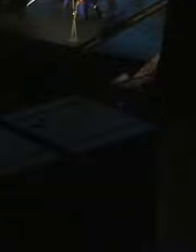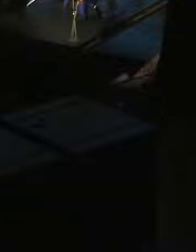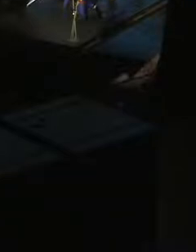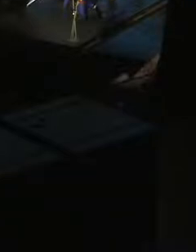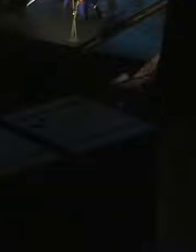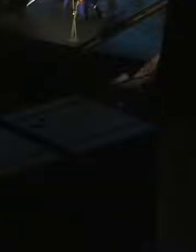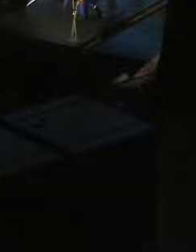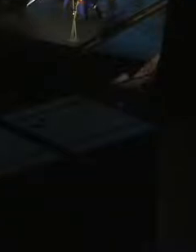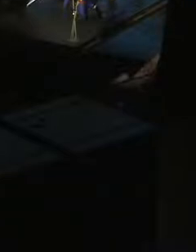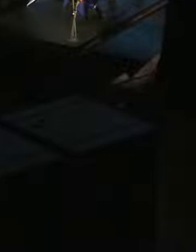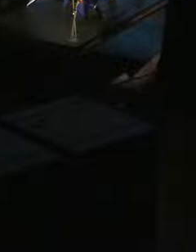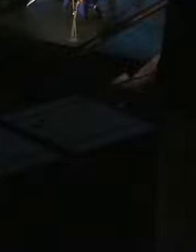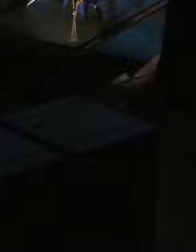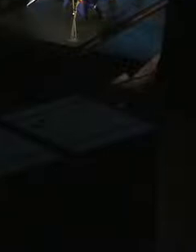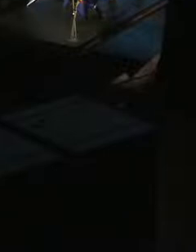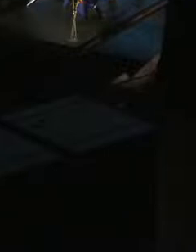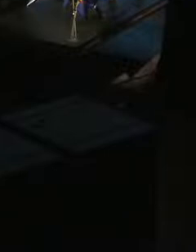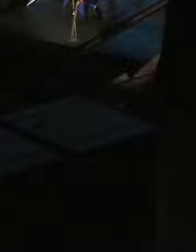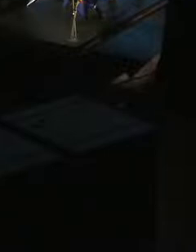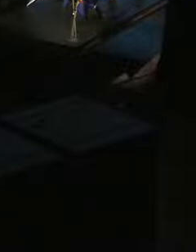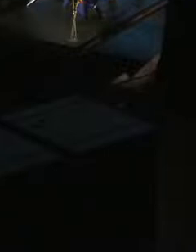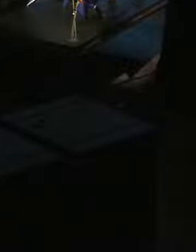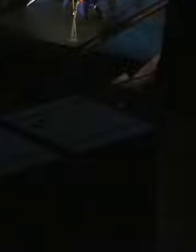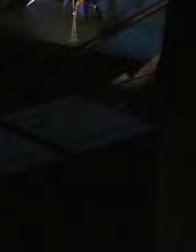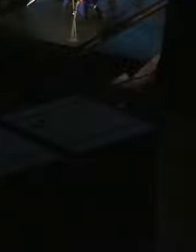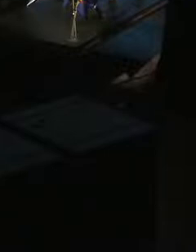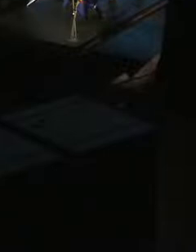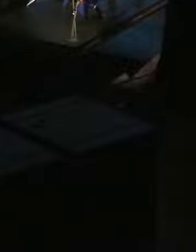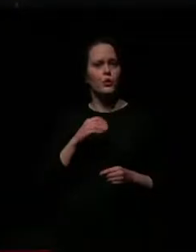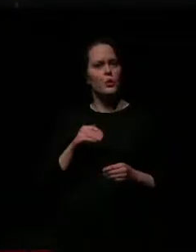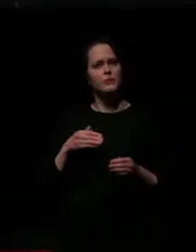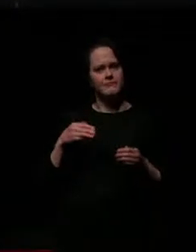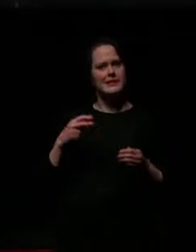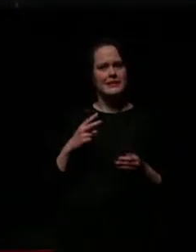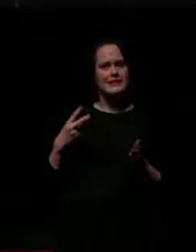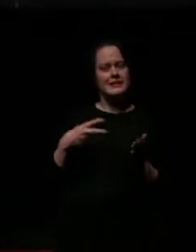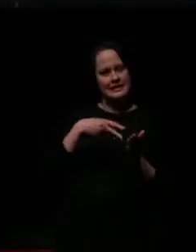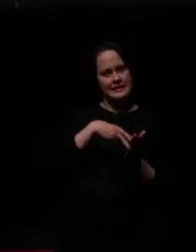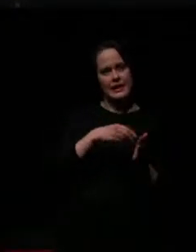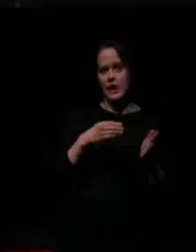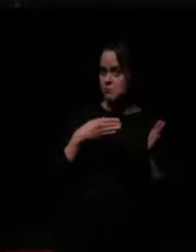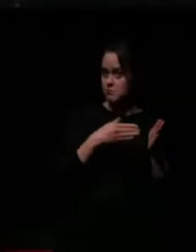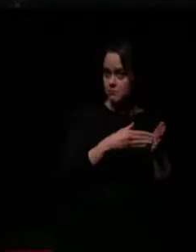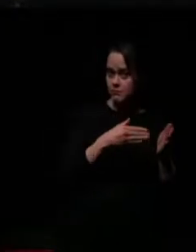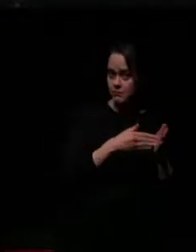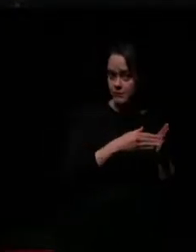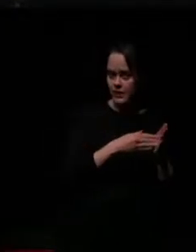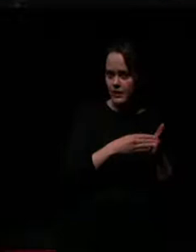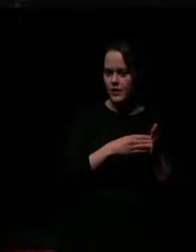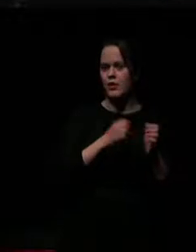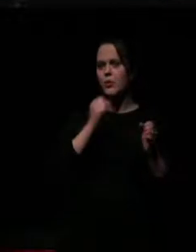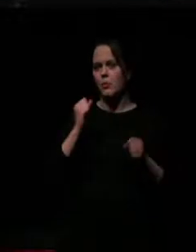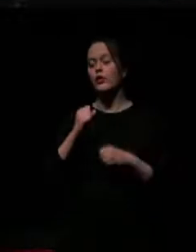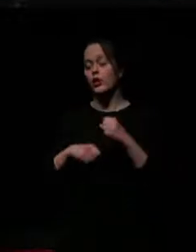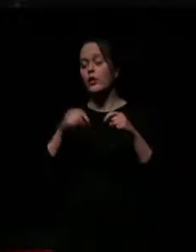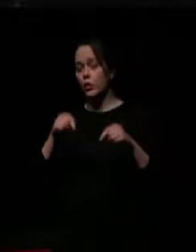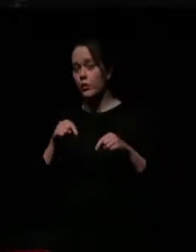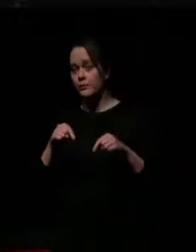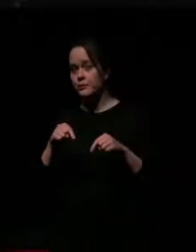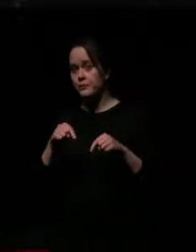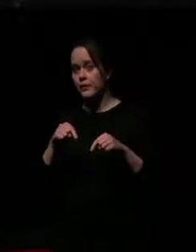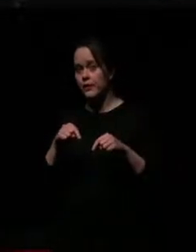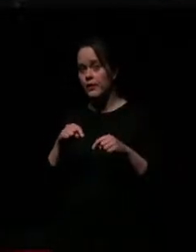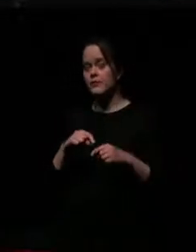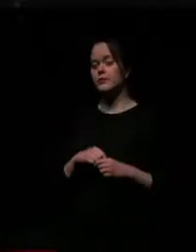hjemme som har lyst til å stille imot, så må en hoppe inn så fort som mulig. For nå er det da snakk om den andre plassen i rådet. Der har styret innstilt